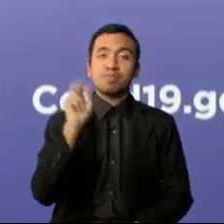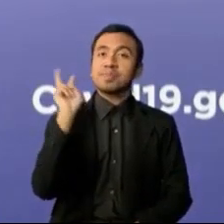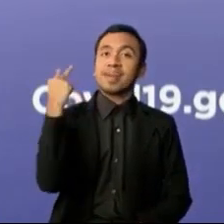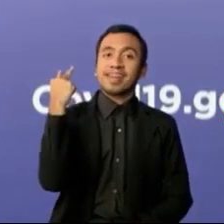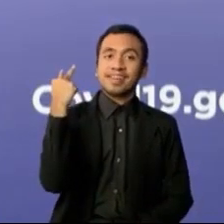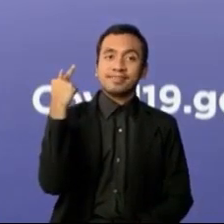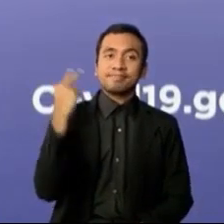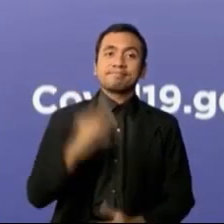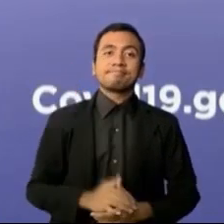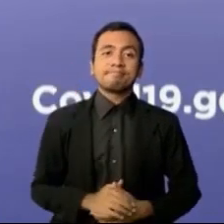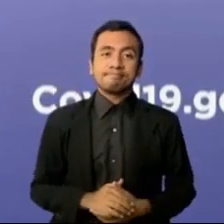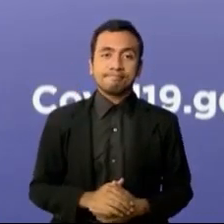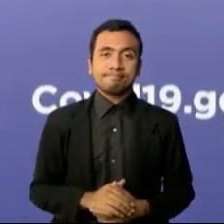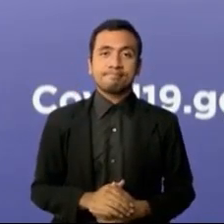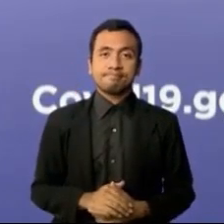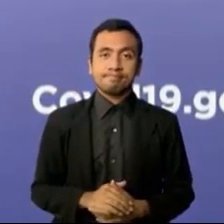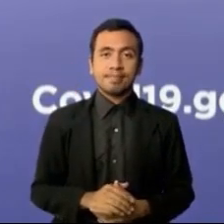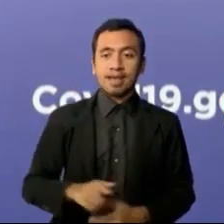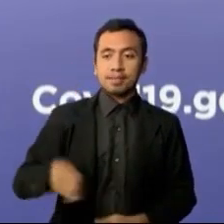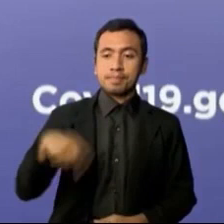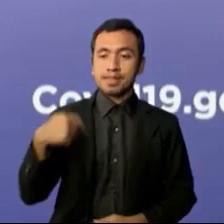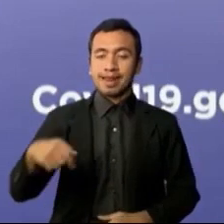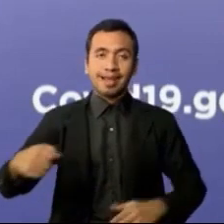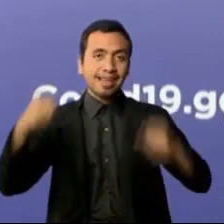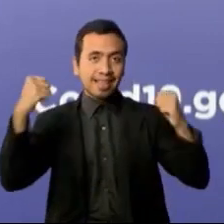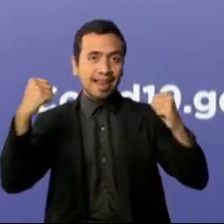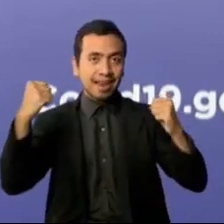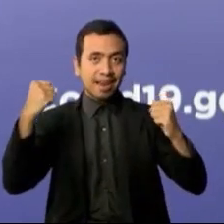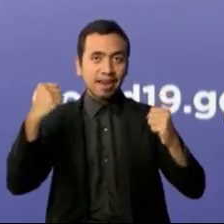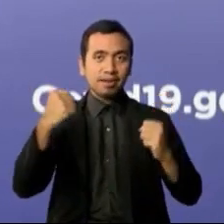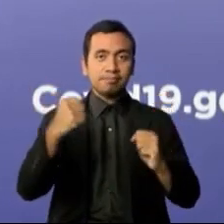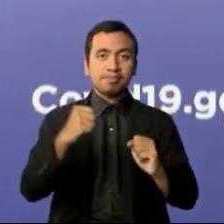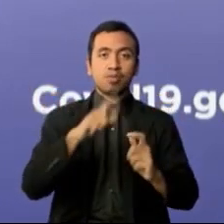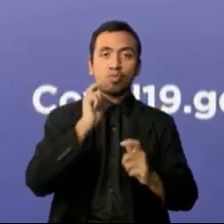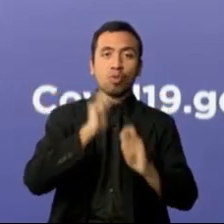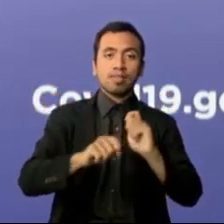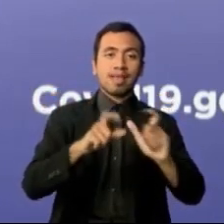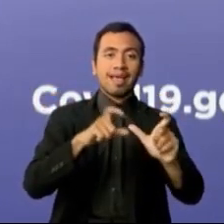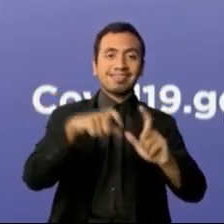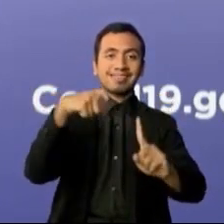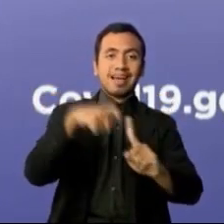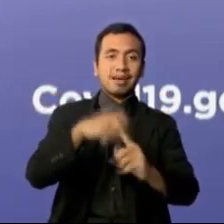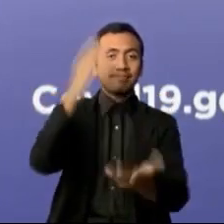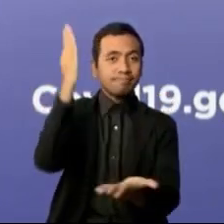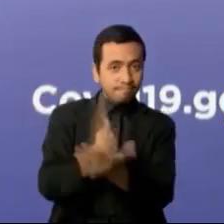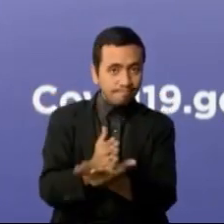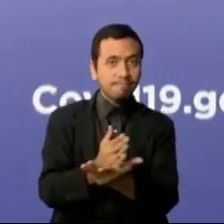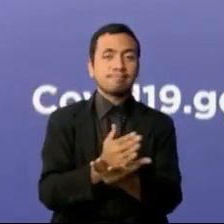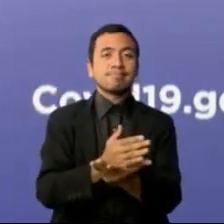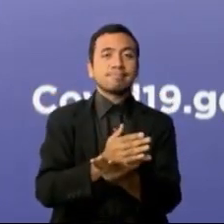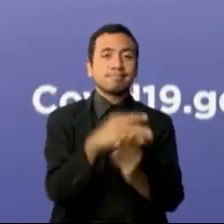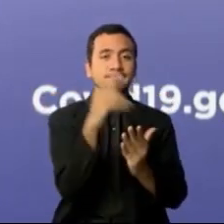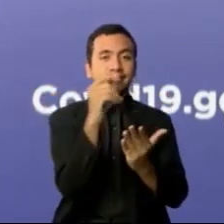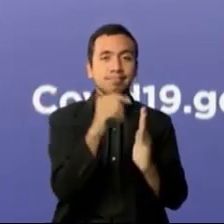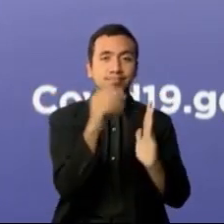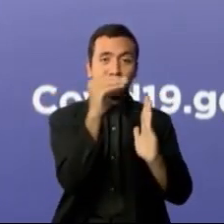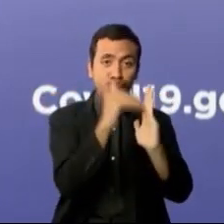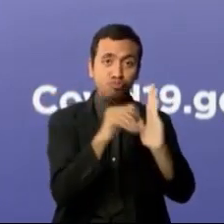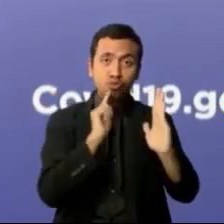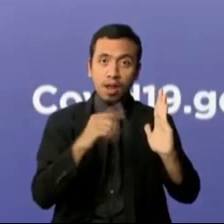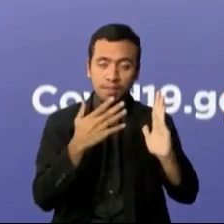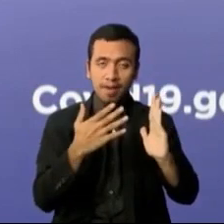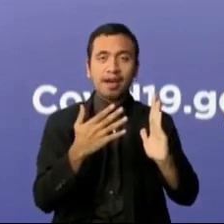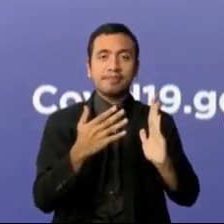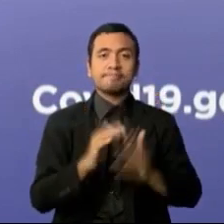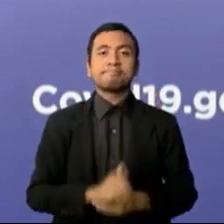telah ditandatangani oleh menteri kesehatan keputusan menteri kesehatan tentang pedoman pencegahan